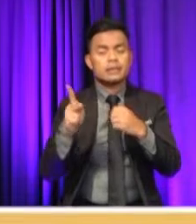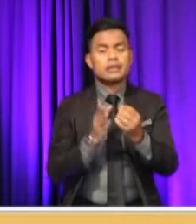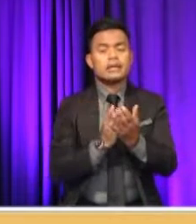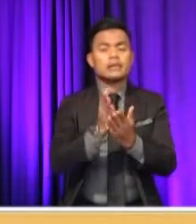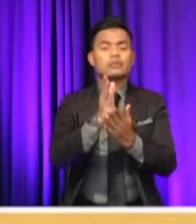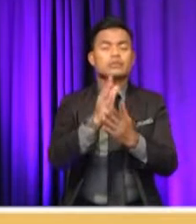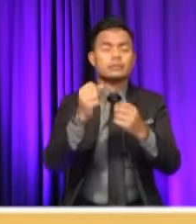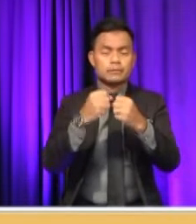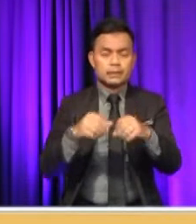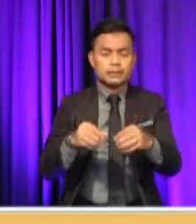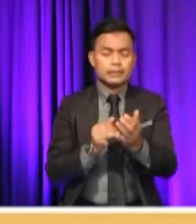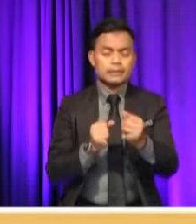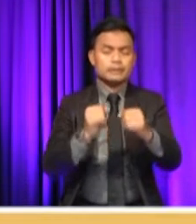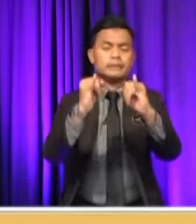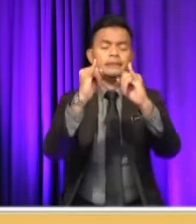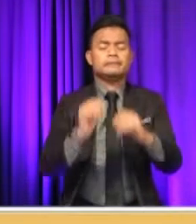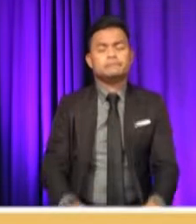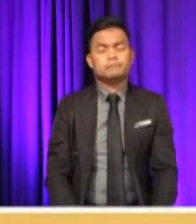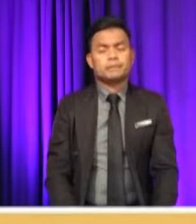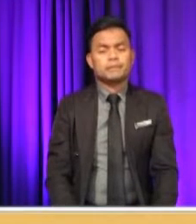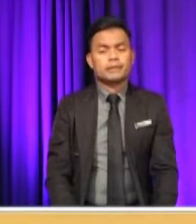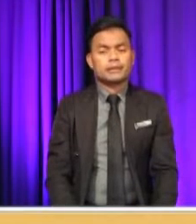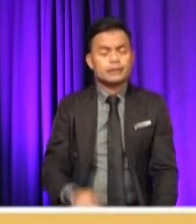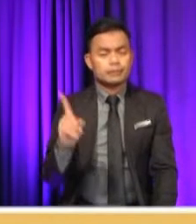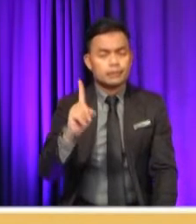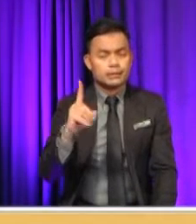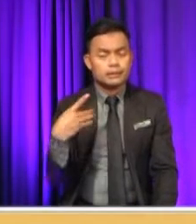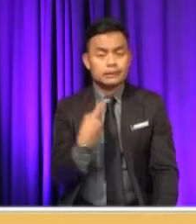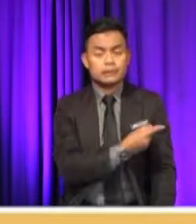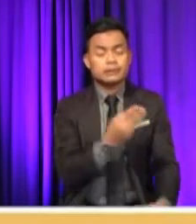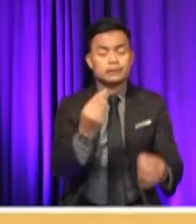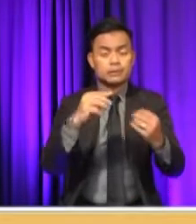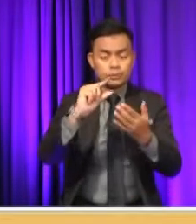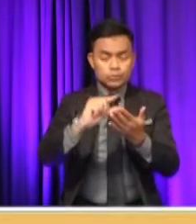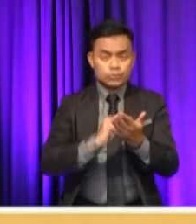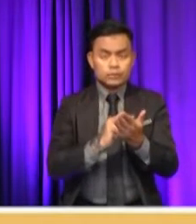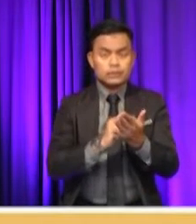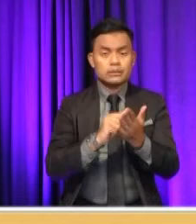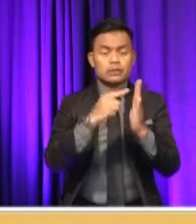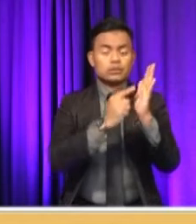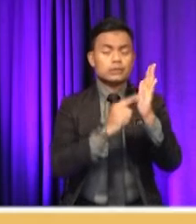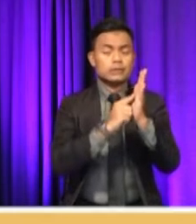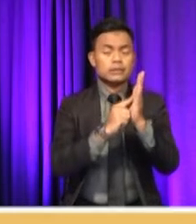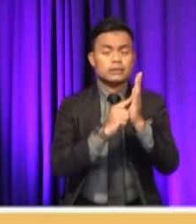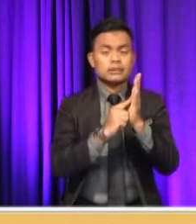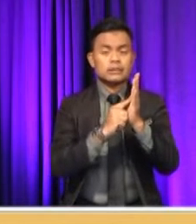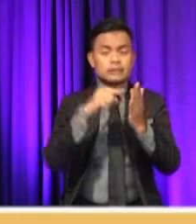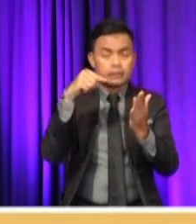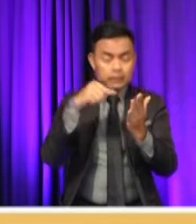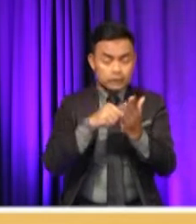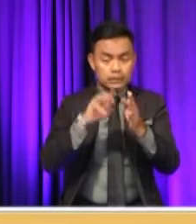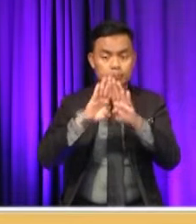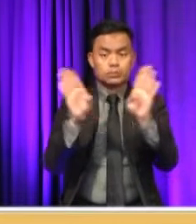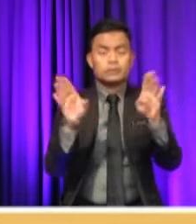contoh paling ketara bila kita kat mana kita guna Swiss tekan buka. Okey, ada contoh Swiss tekan buka.